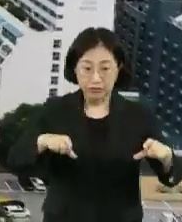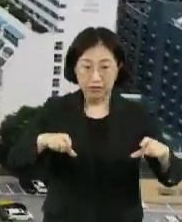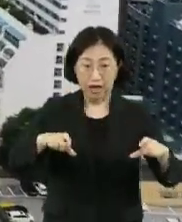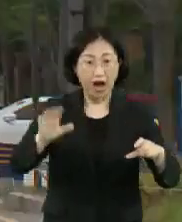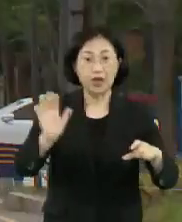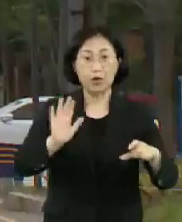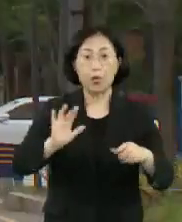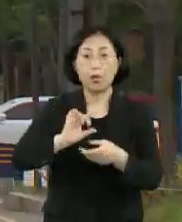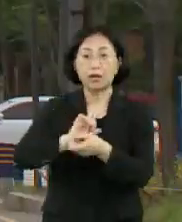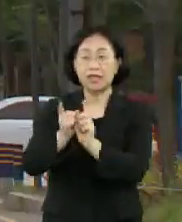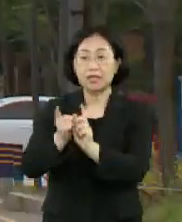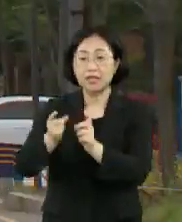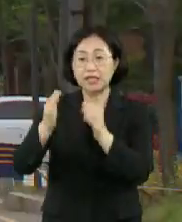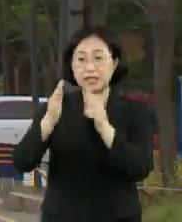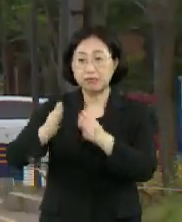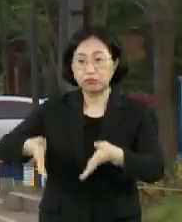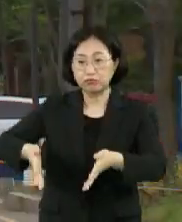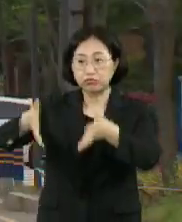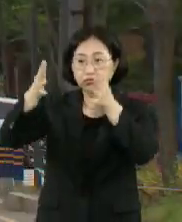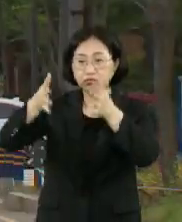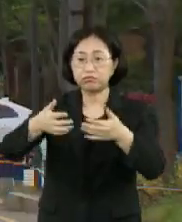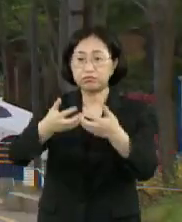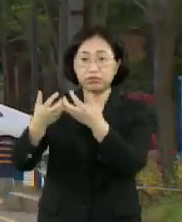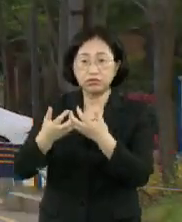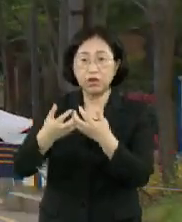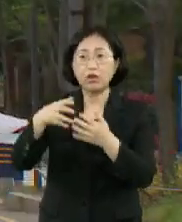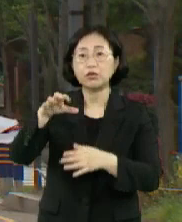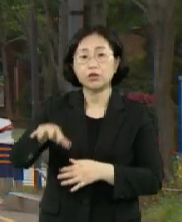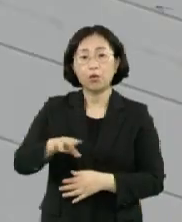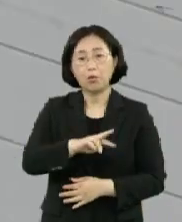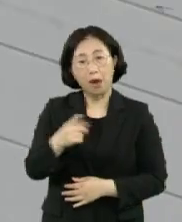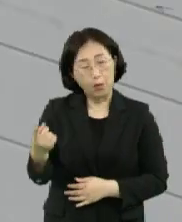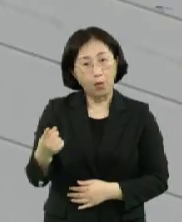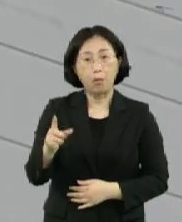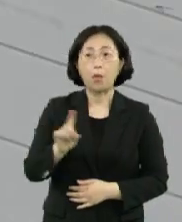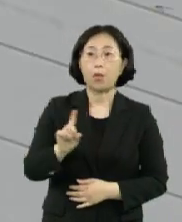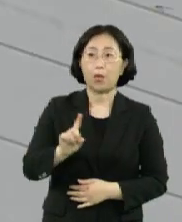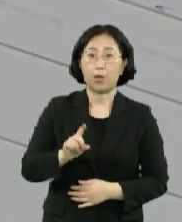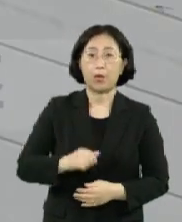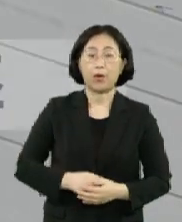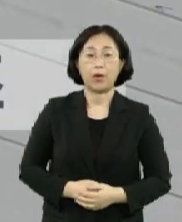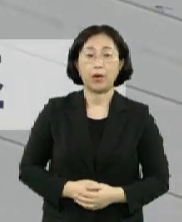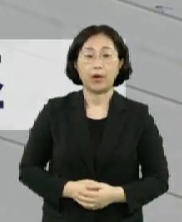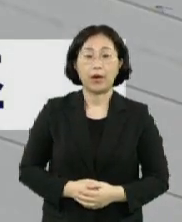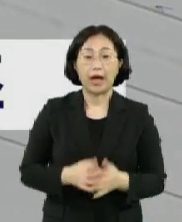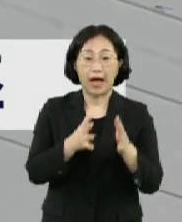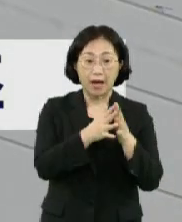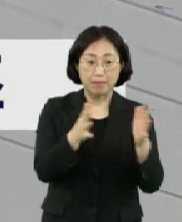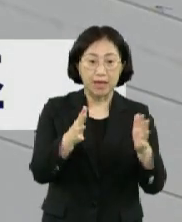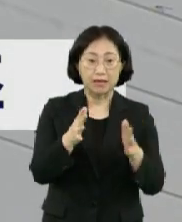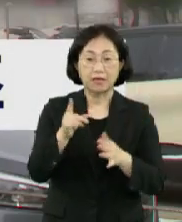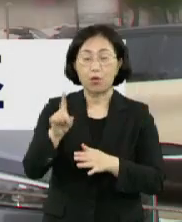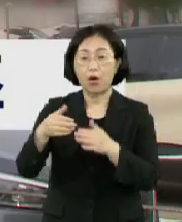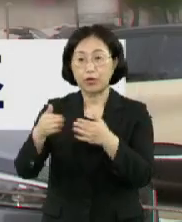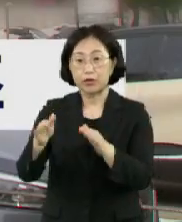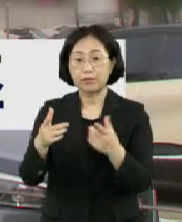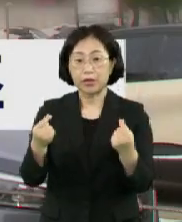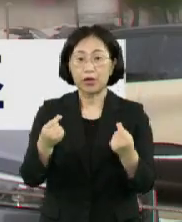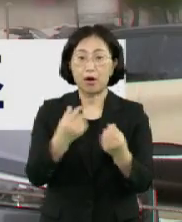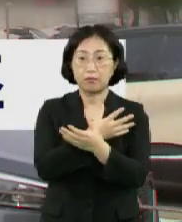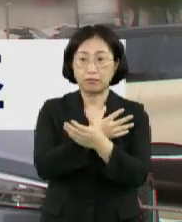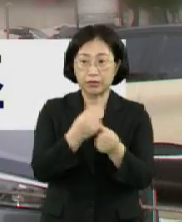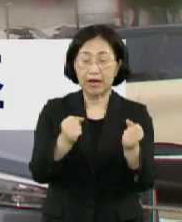지역으로 바뀌면서 부작용을 우려하는 목소리도 나오고 있습니다. 사실상 아파트나 원룸처럼